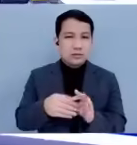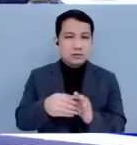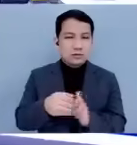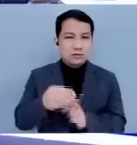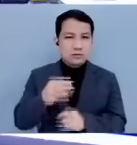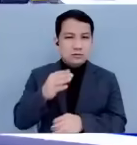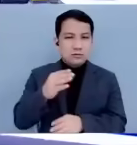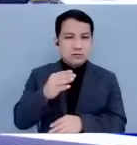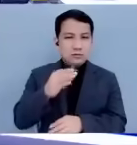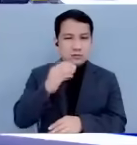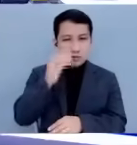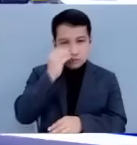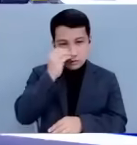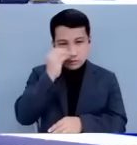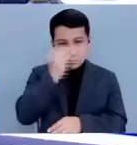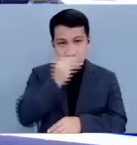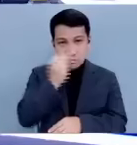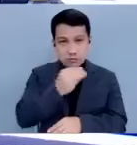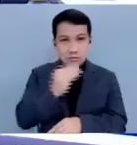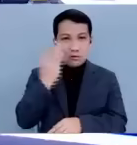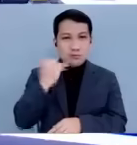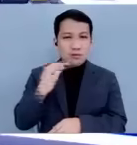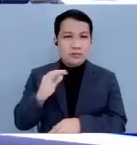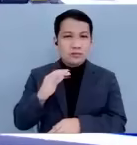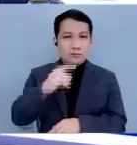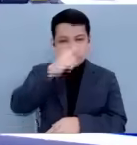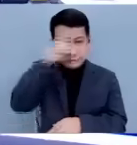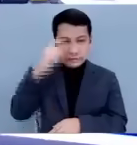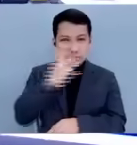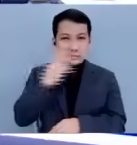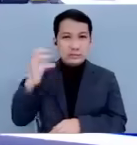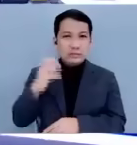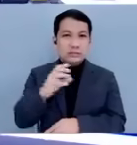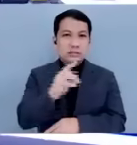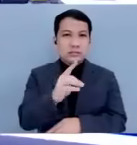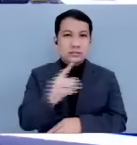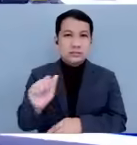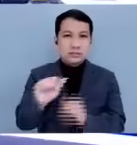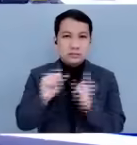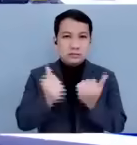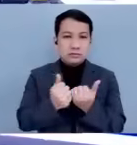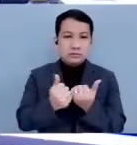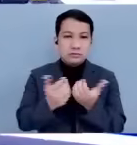kanilang mga pananim bunsod ng El Nino. Ang Department of Agriculture may alok namang